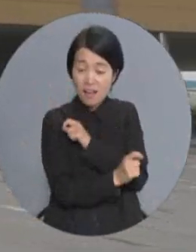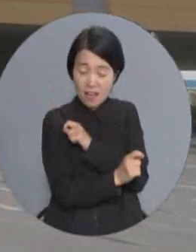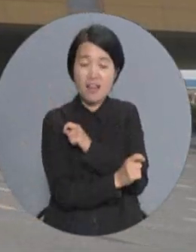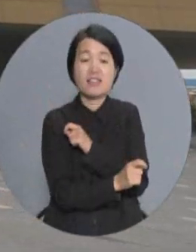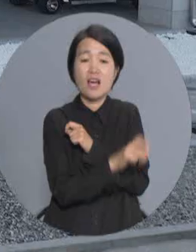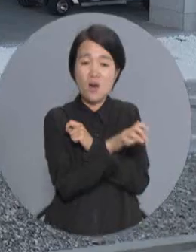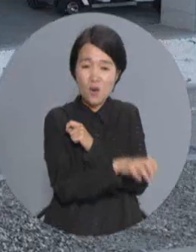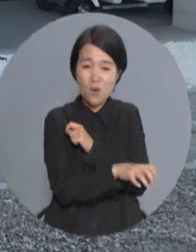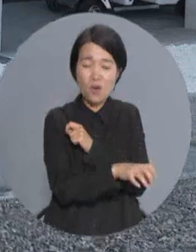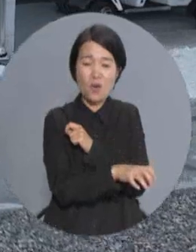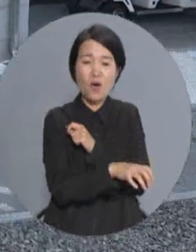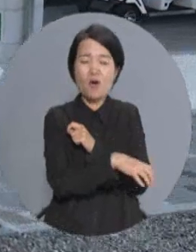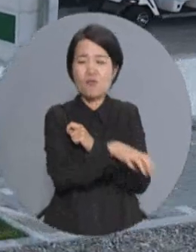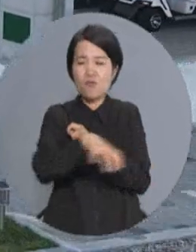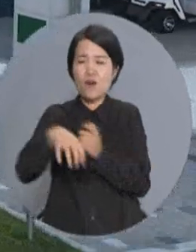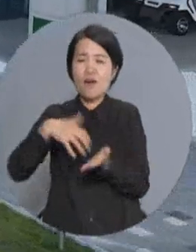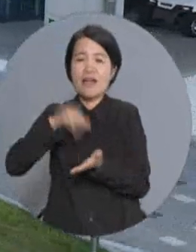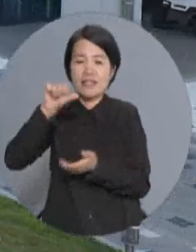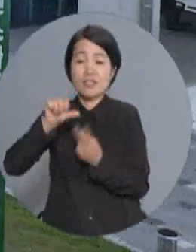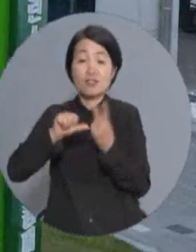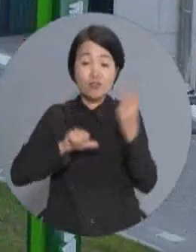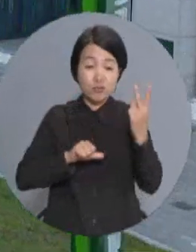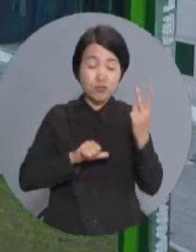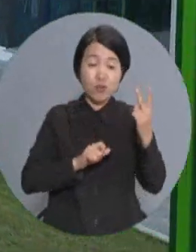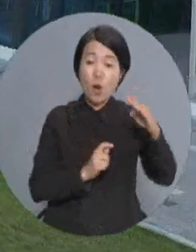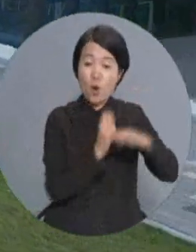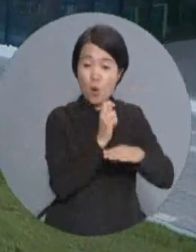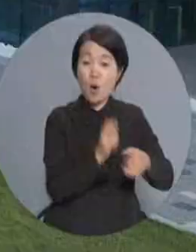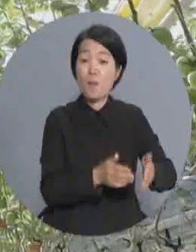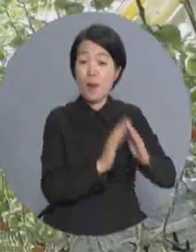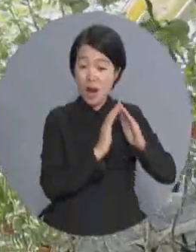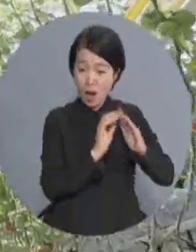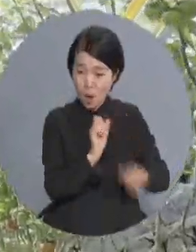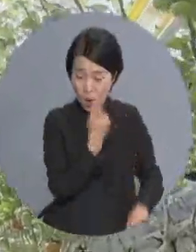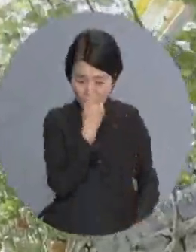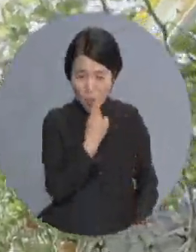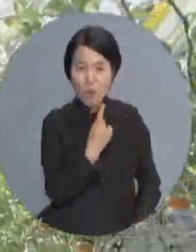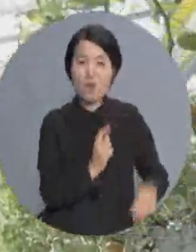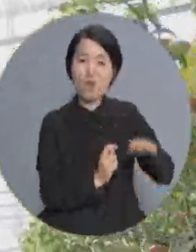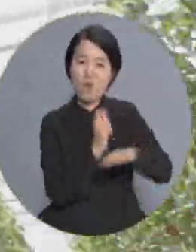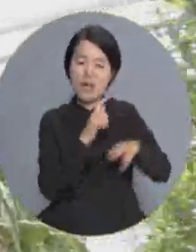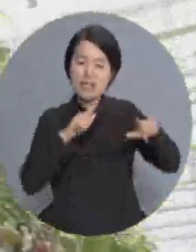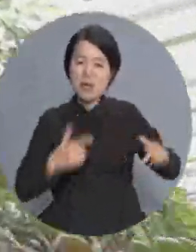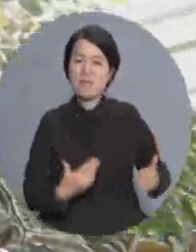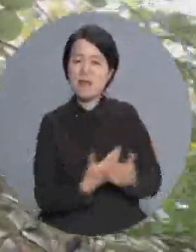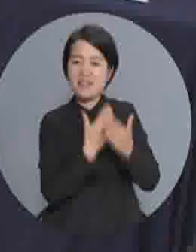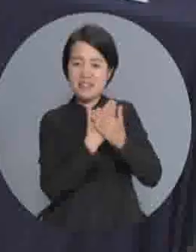지산학 캠퍼스 5곳 중 2곳이 고흥에 자리를 잡으면서 고흥군이 지역